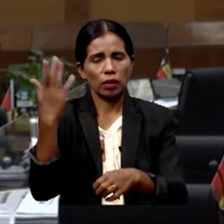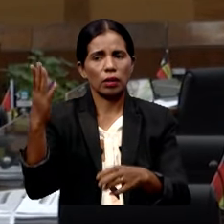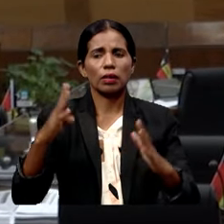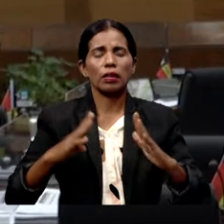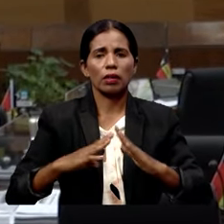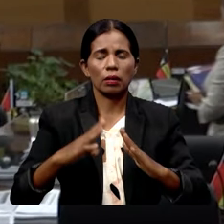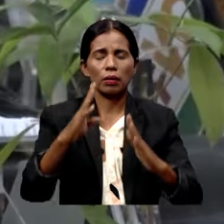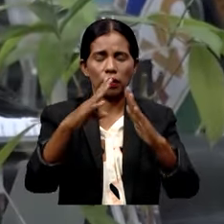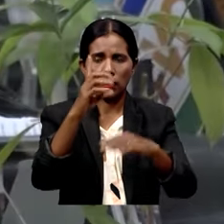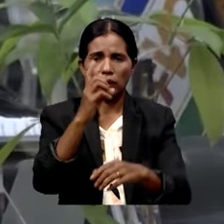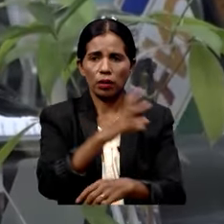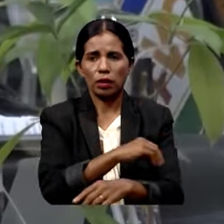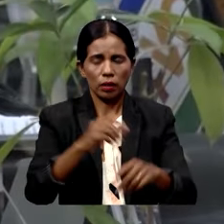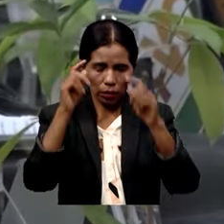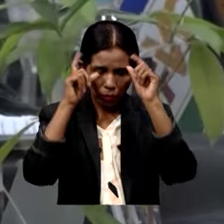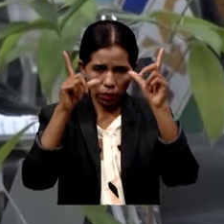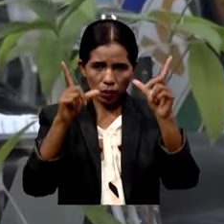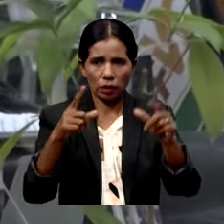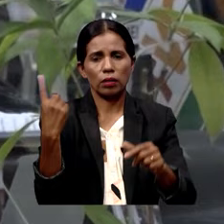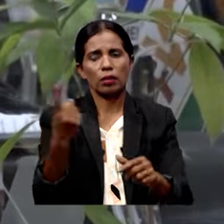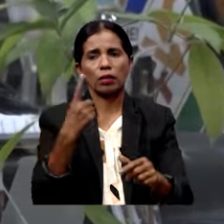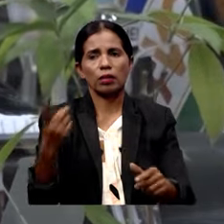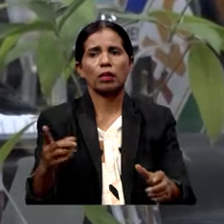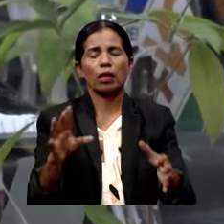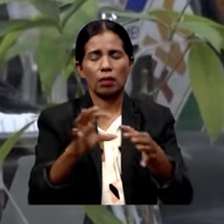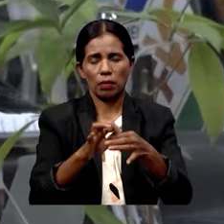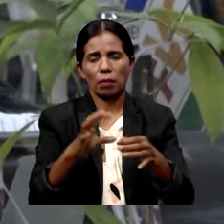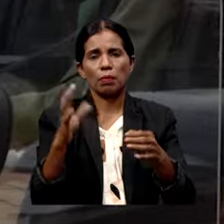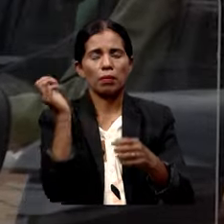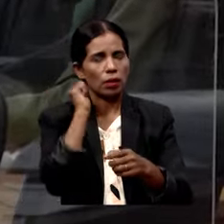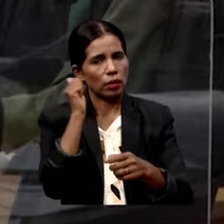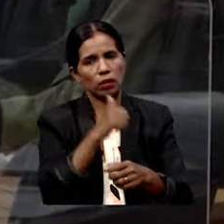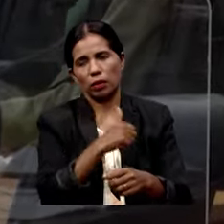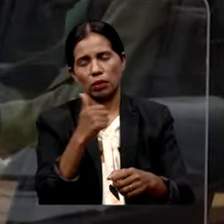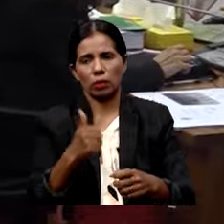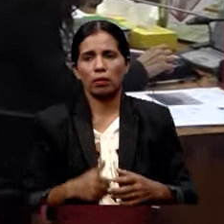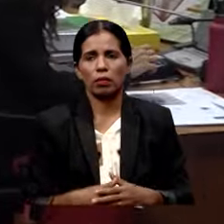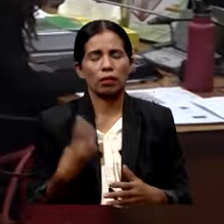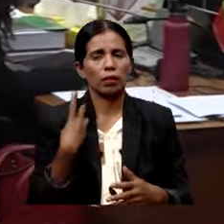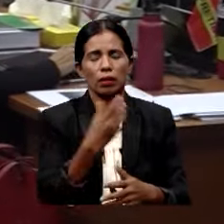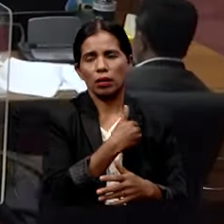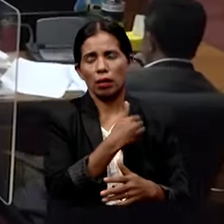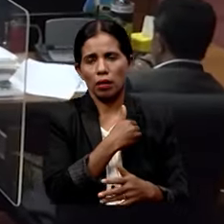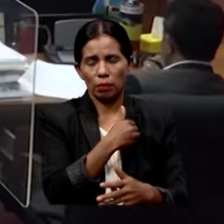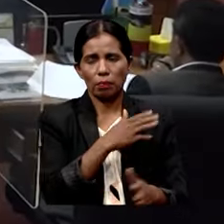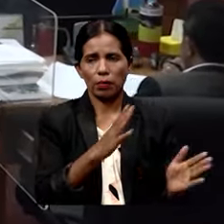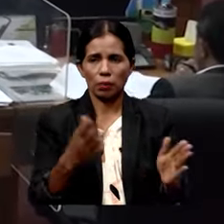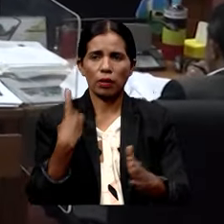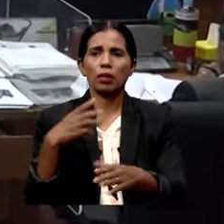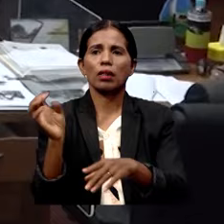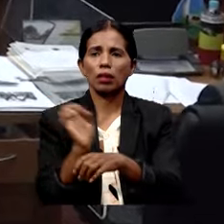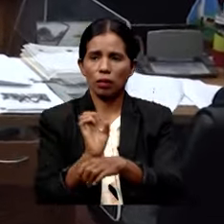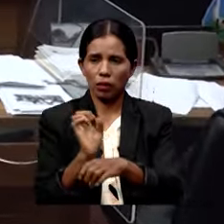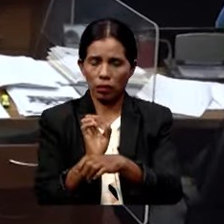umano Timoruan sisai telespetadores banasang membro ASEAN sira seluk. Ya ita sidak perpara ita ni ekonomia no